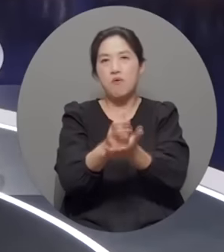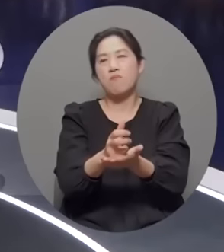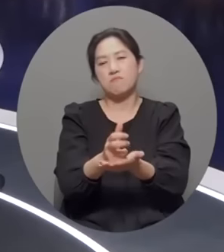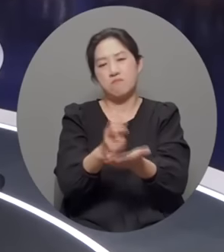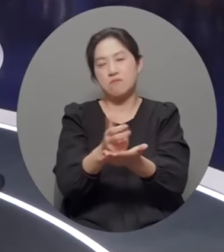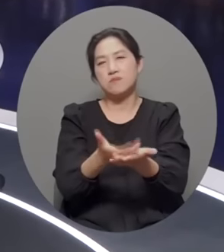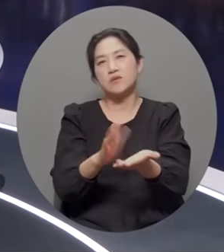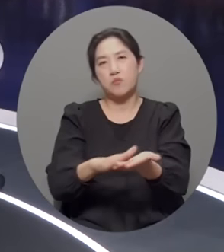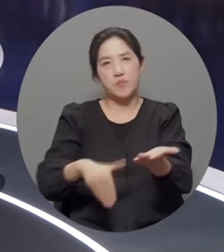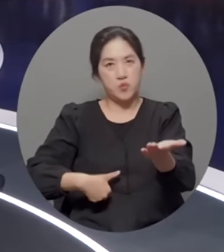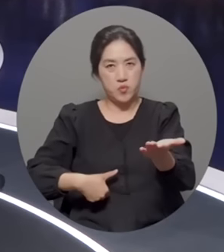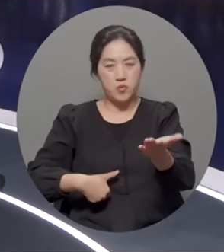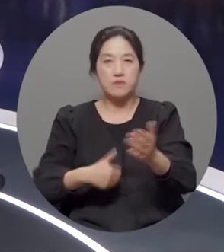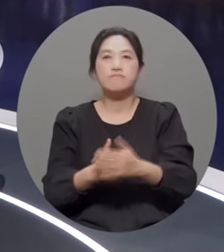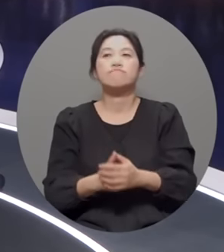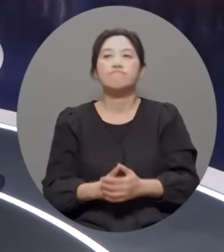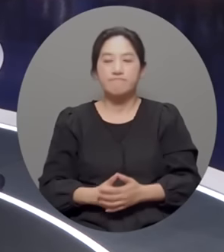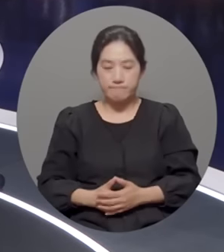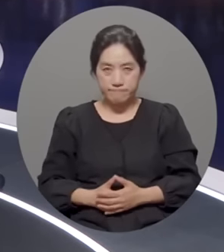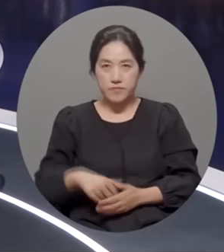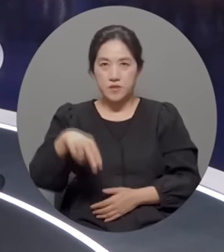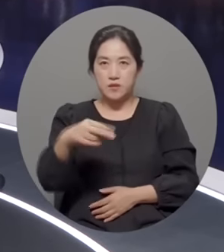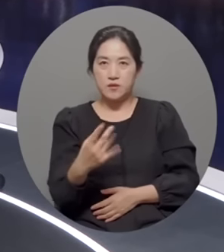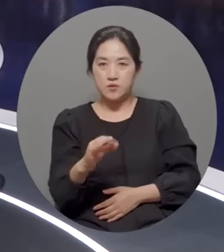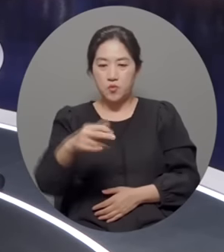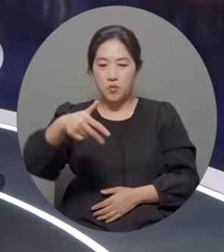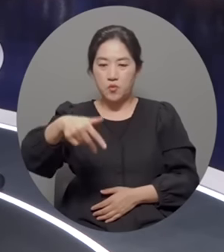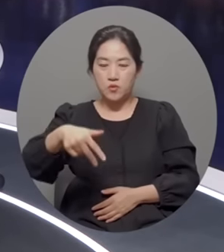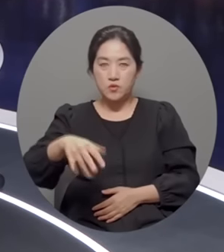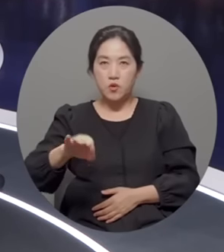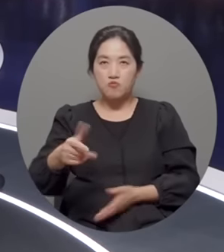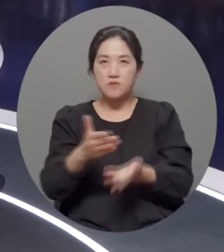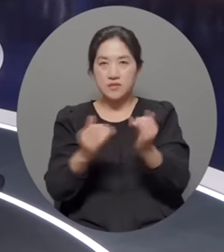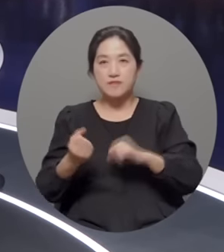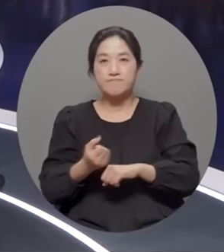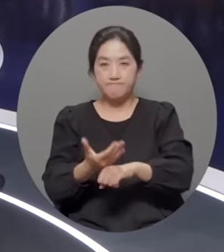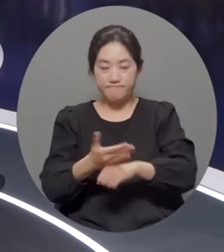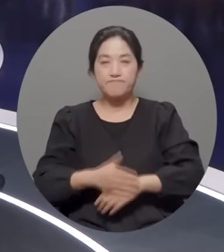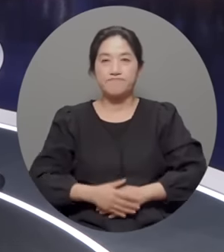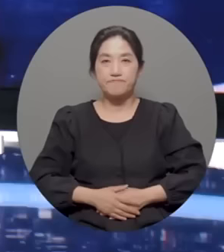필요해 보입니다. 네, 여기까지 듣겠습니다. 송정훈 기자 잘 들었습니다.